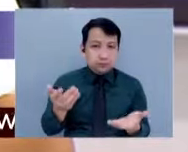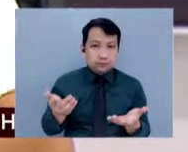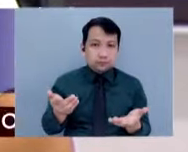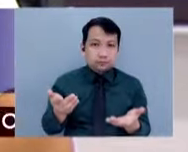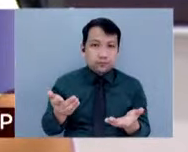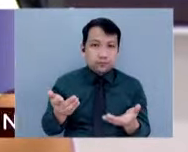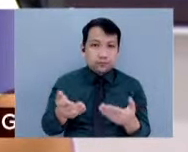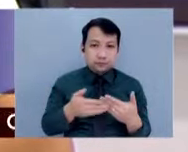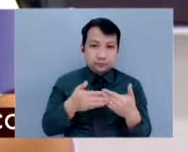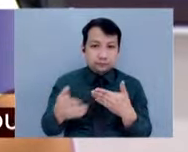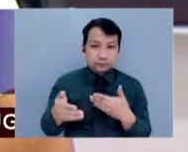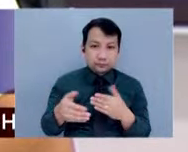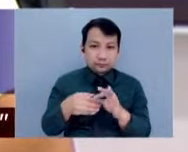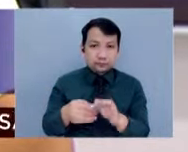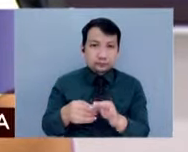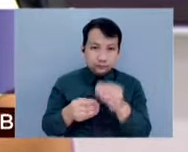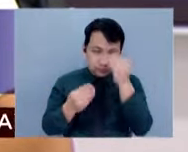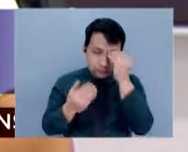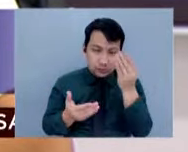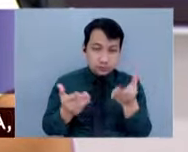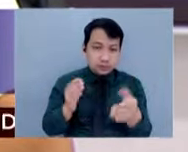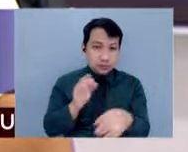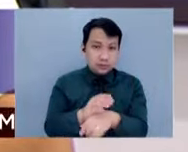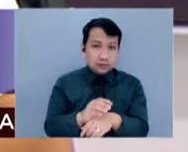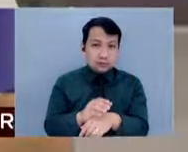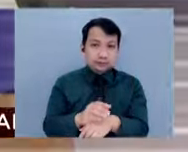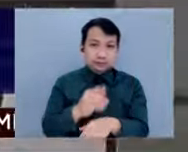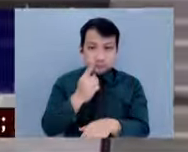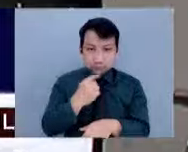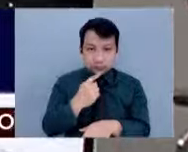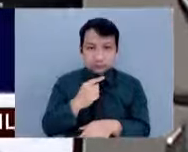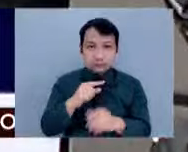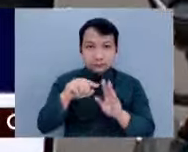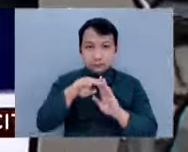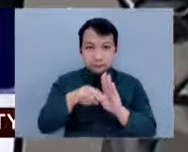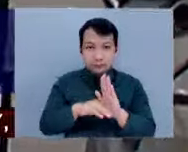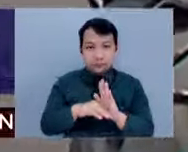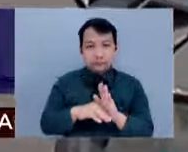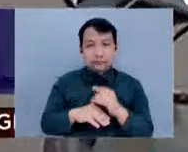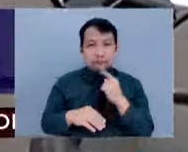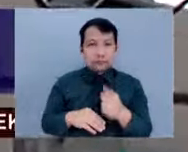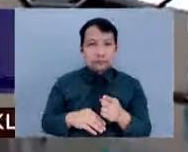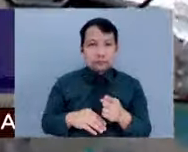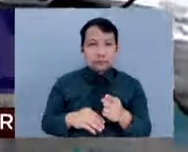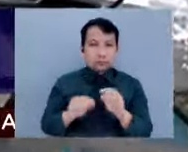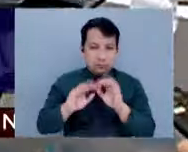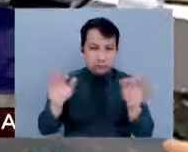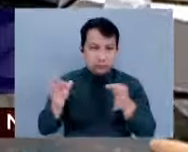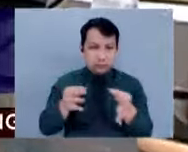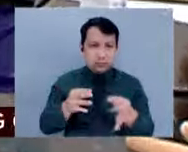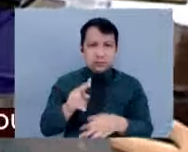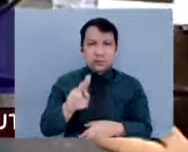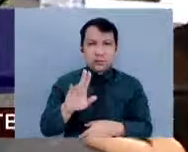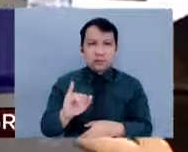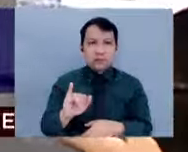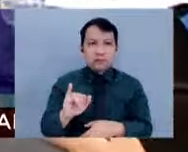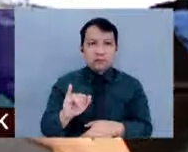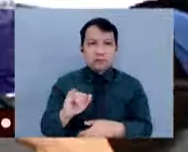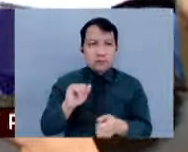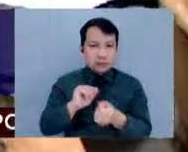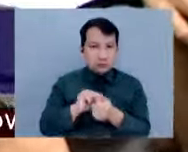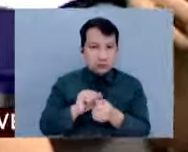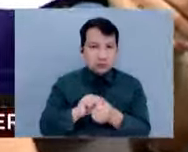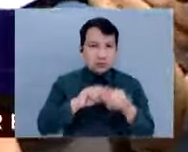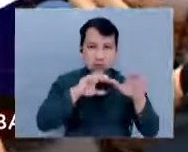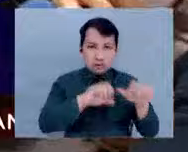ka-agresibo mag-enforce ng red notice list. Paglilinaw ng NBI, hindi sila kasama sa paghuli kay